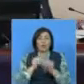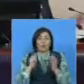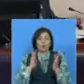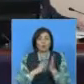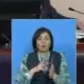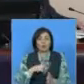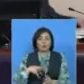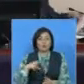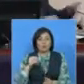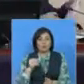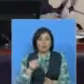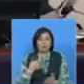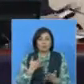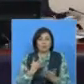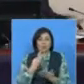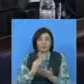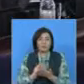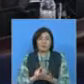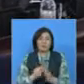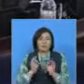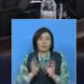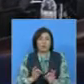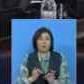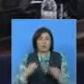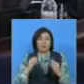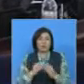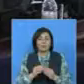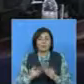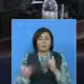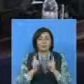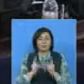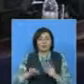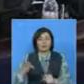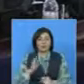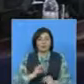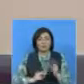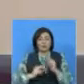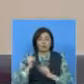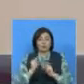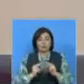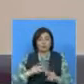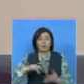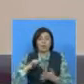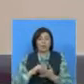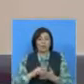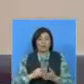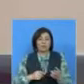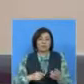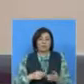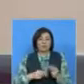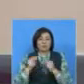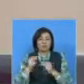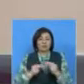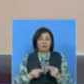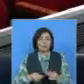миллиард теңгеден астам қаржы қарастырылған. Тұрақты комиссия отырысында облыстық құрылыс, сәулет және қала құрылысы бөлімінің бастығы